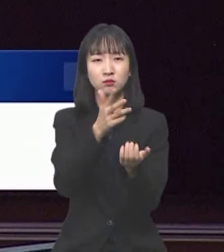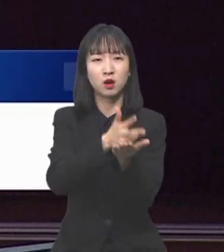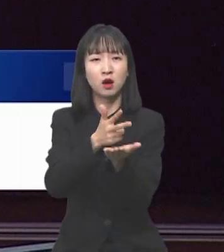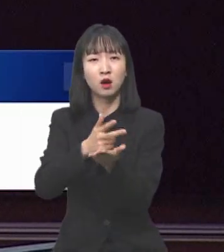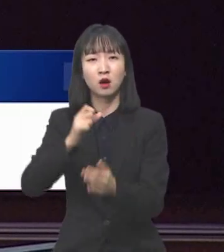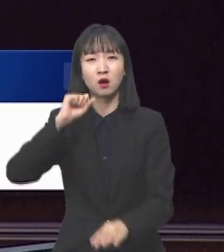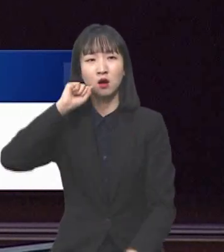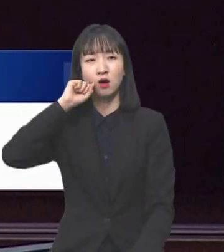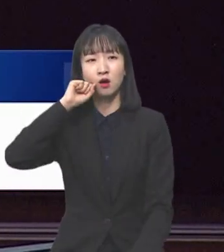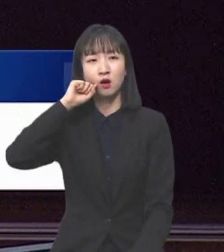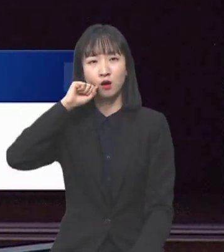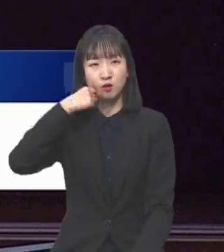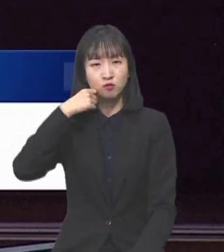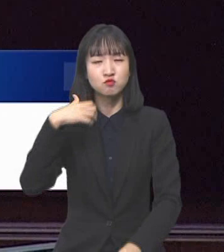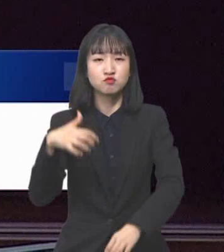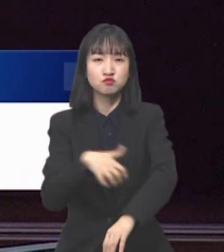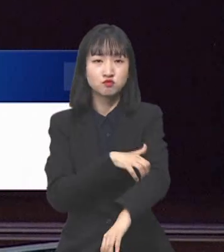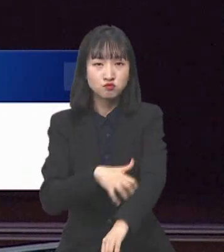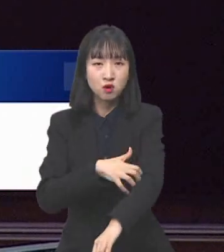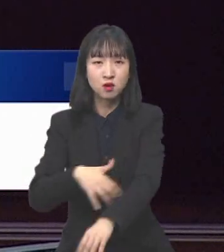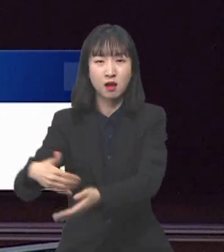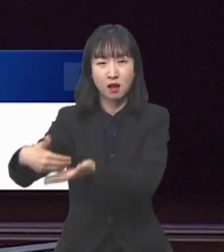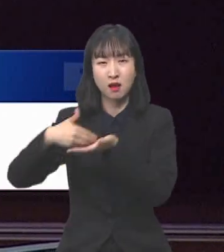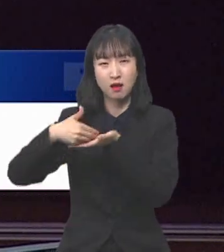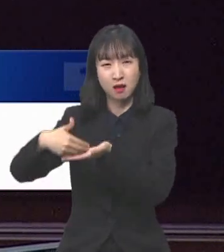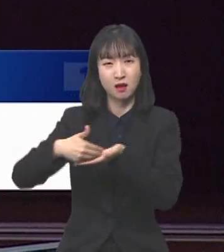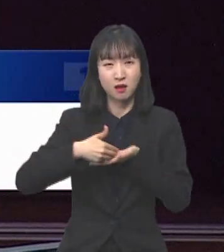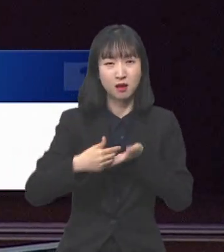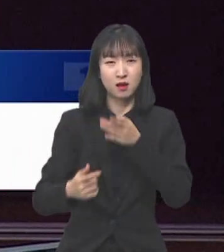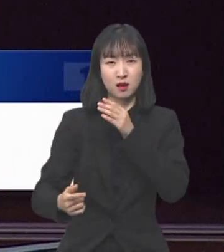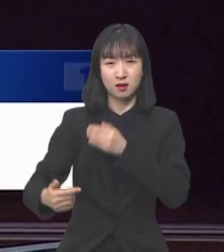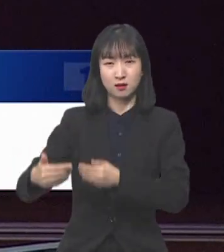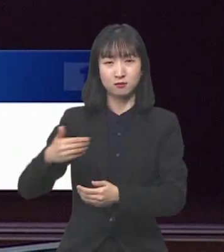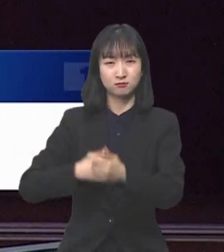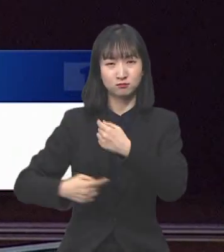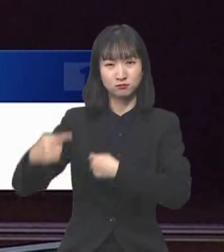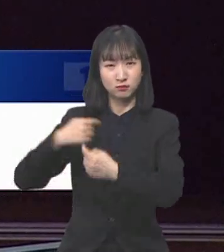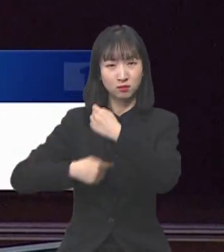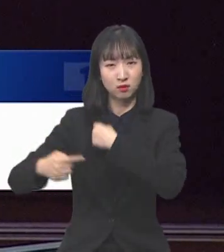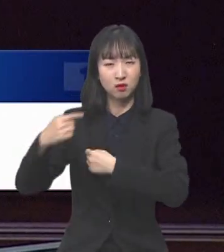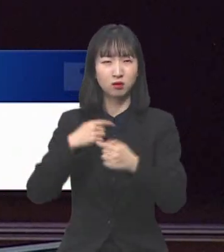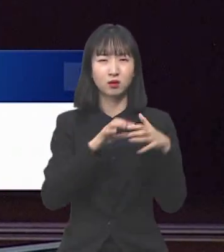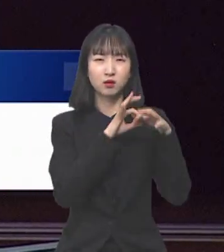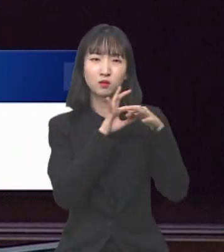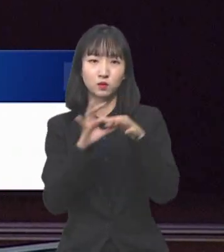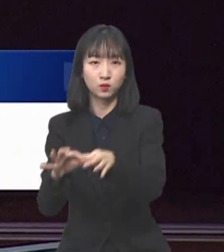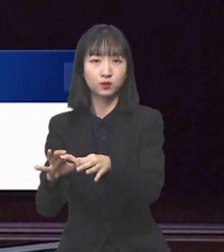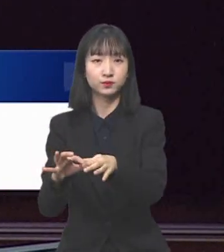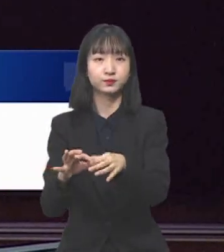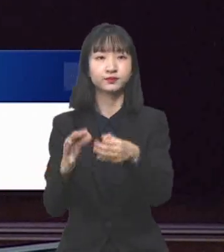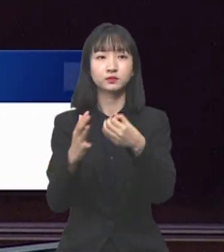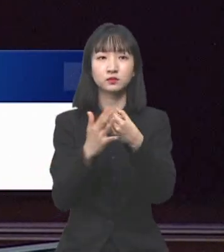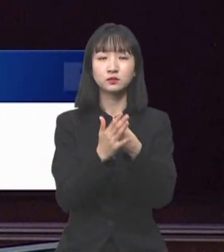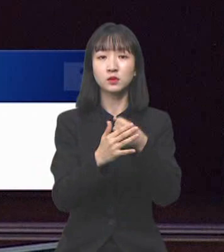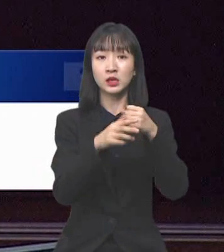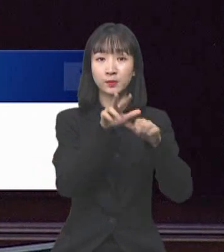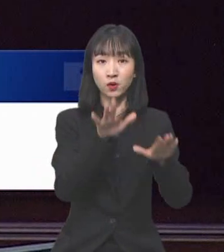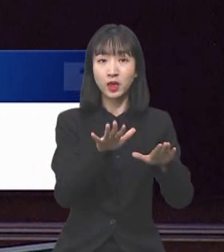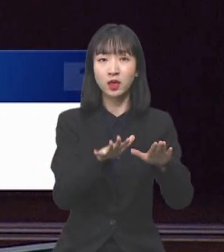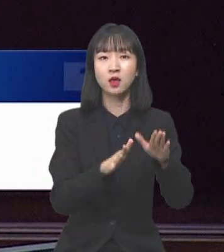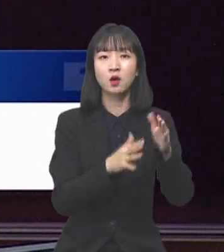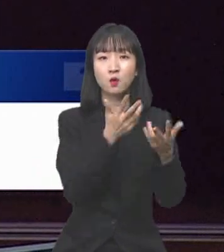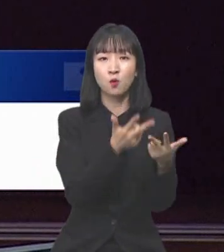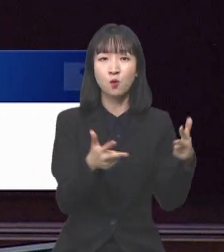발생하는 주차 불편 면은 어제 오랜만에 일이 아닙니다 열린 광장 조성으로 인해